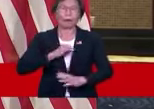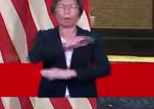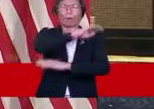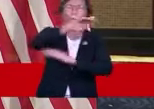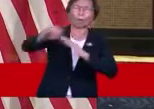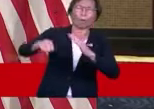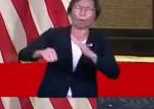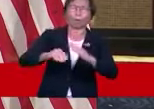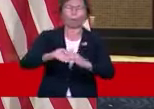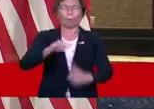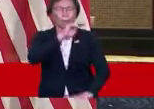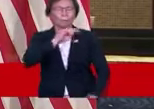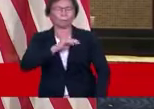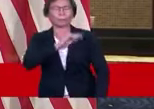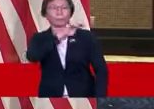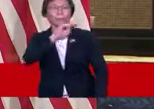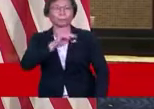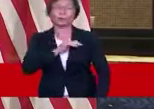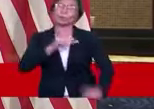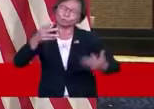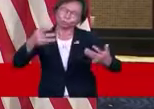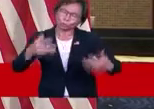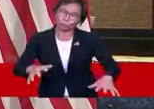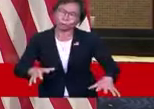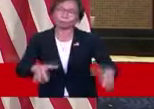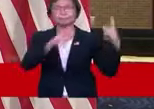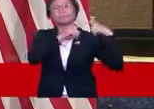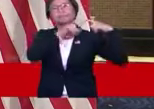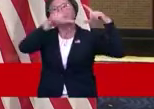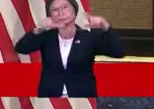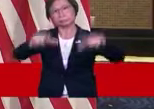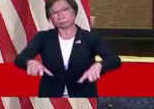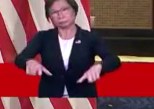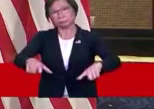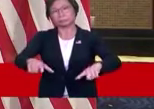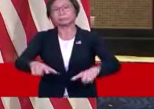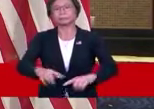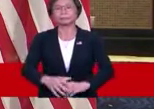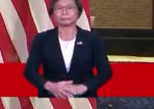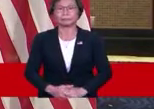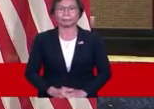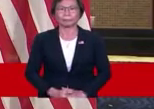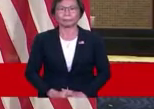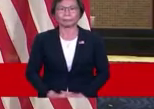seluruh ahli jemaah menteri telah meletakkan jawatan